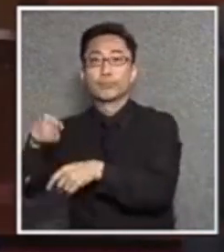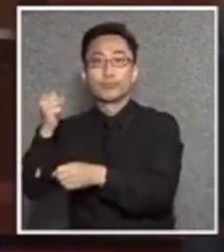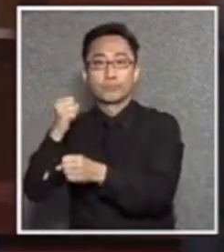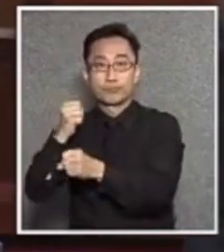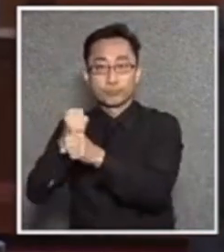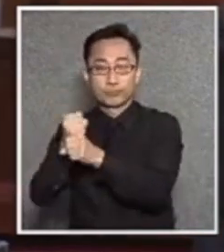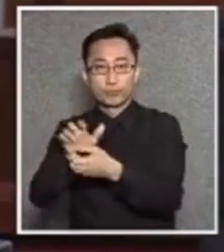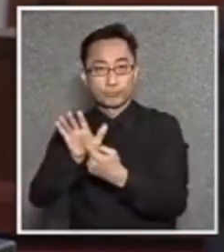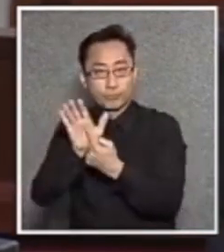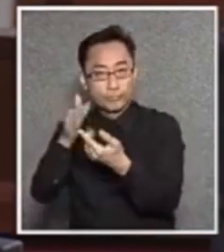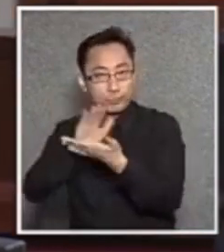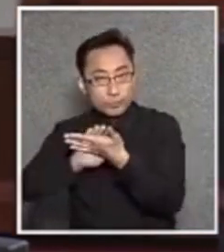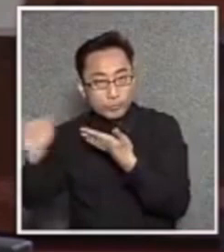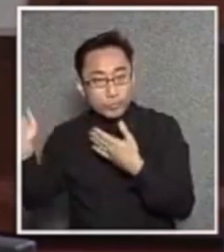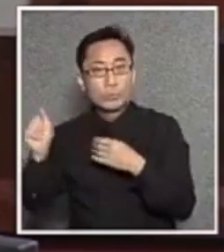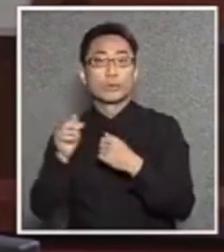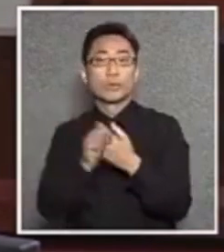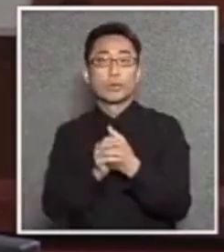所利用。呢個係